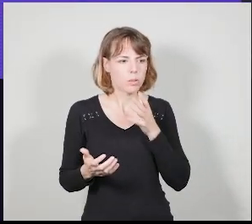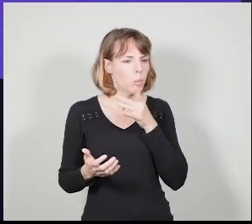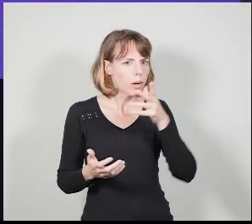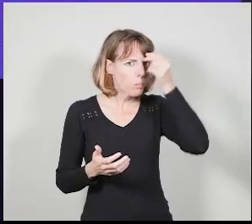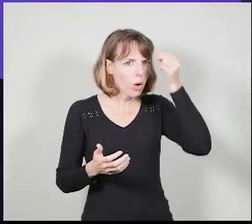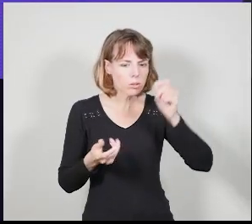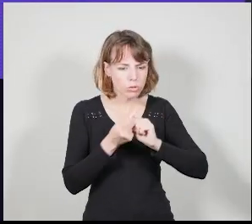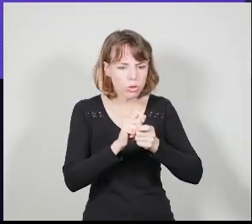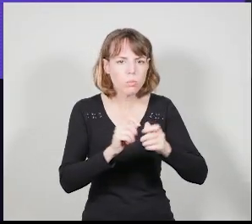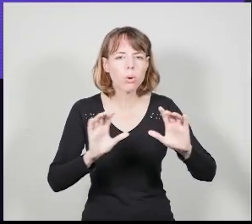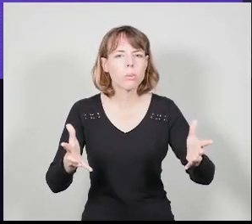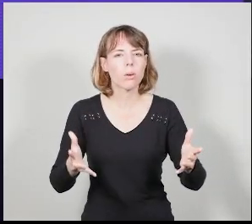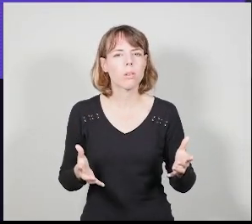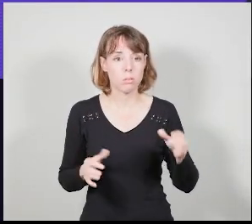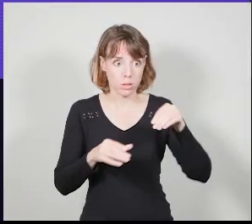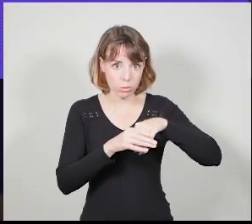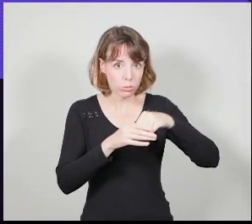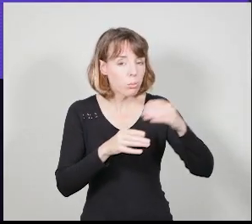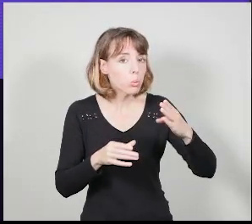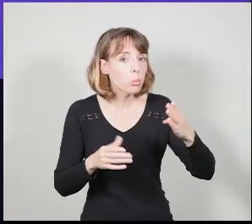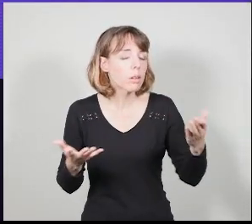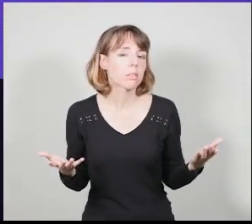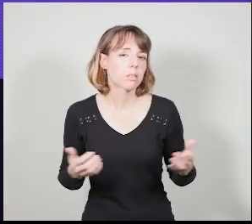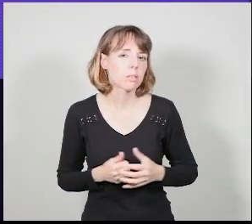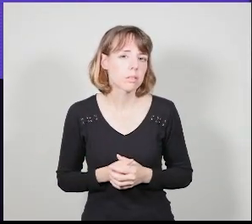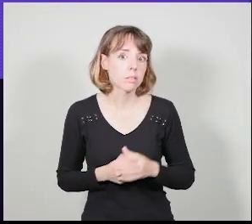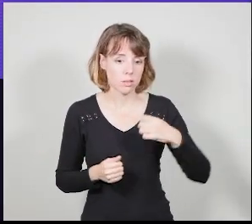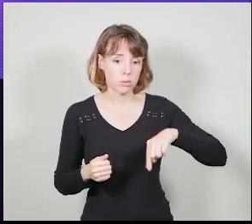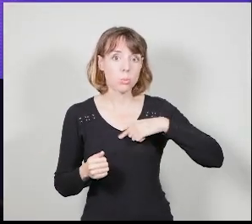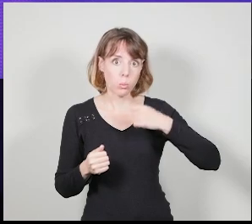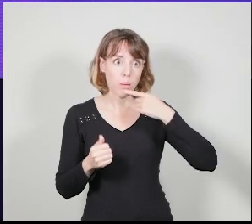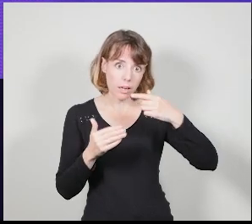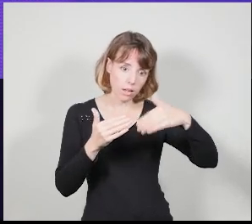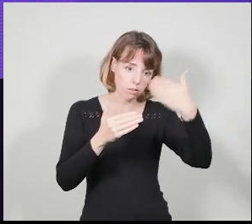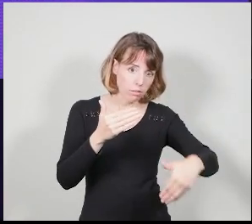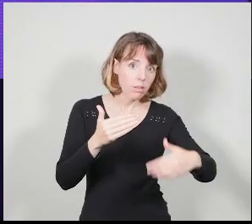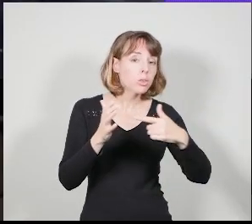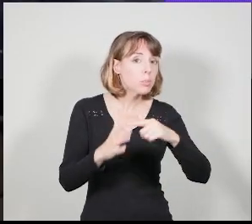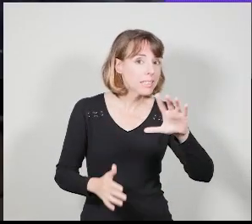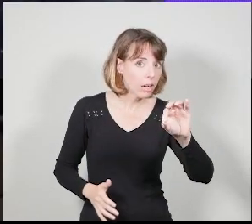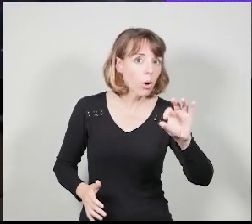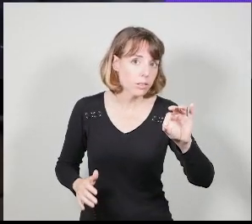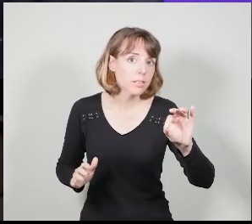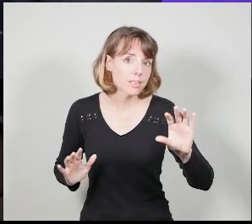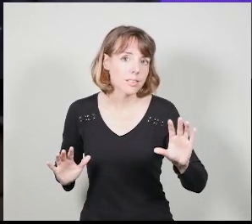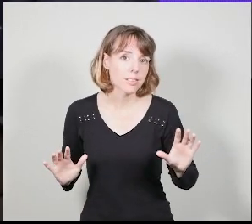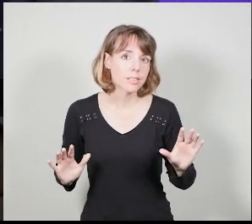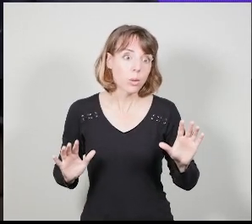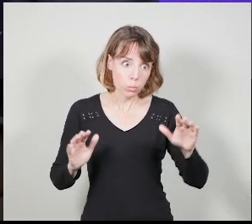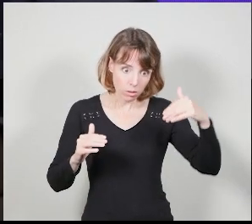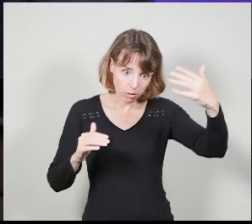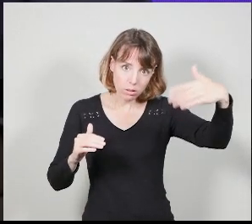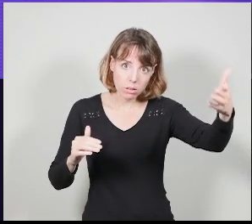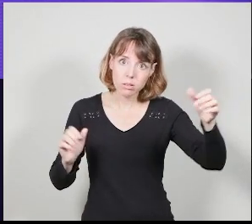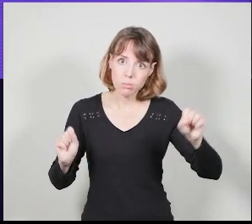certainement indispensables. Nous, on travaille sur l'échéance 2050, mais enfin, on peut même imaginer un peu plus loin. Donc,